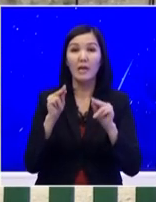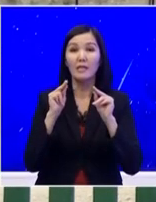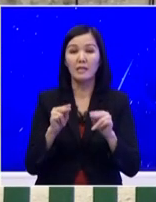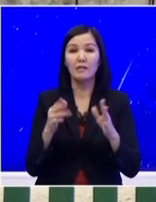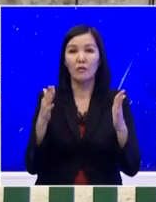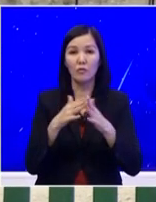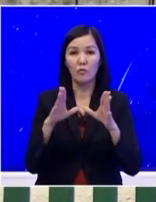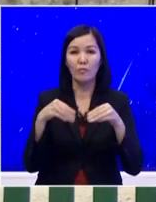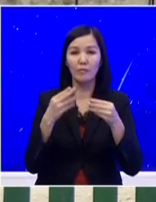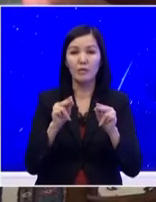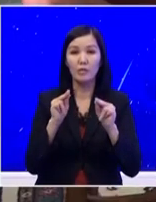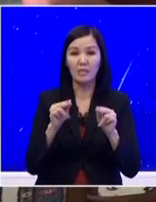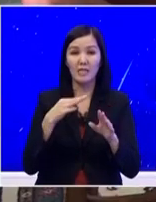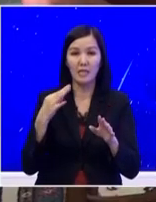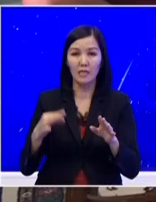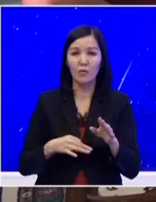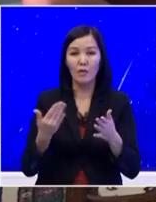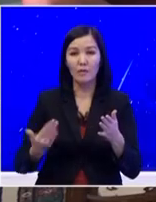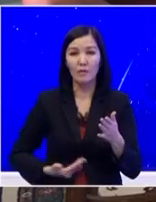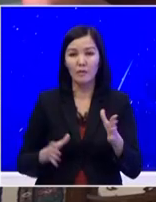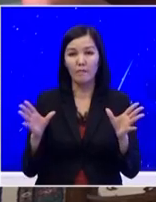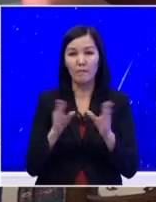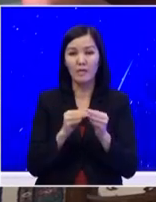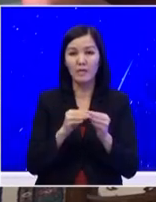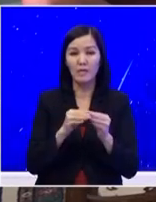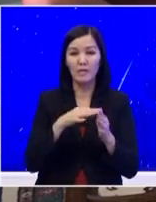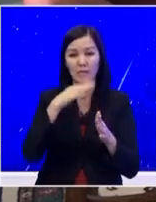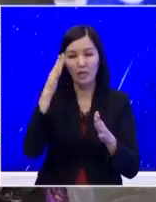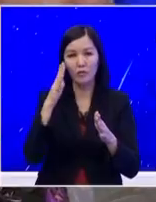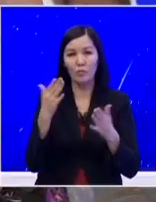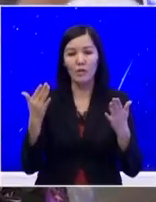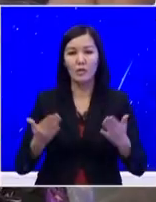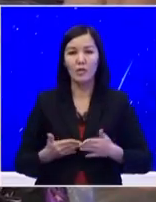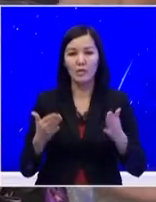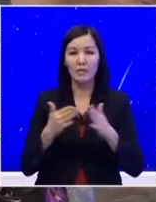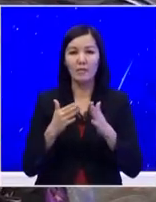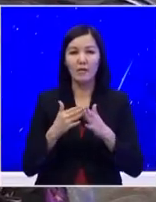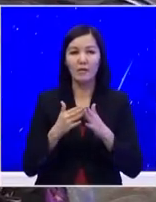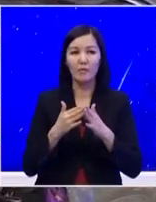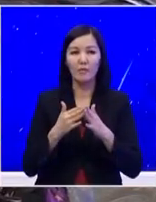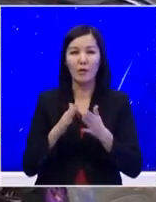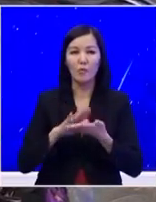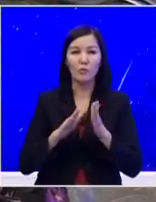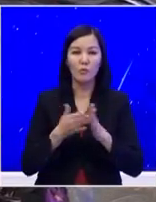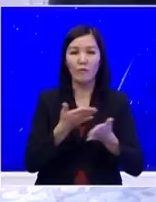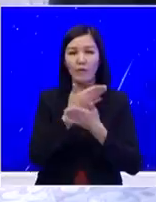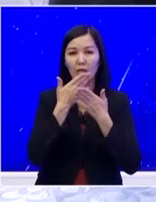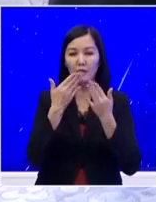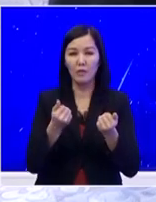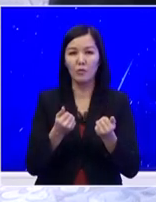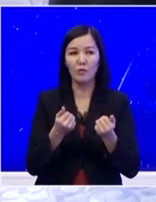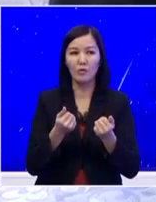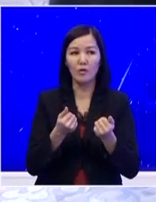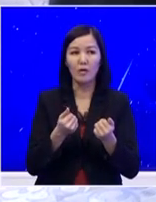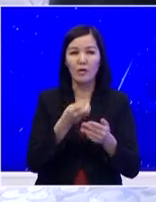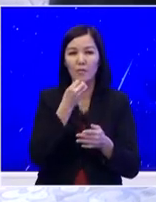дом выдали, признает сын. Он с семьей проживает вместе с отцом. Однако в жилье нет необходимых престарелому человеку условий. Потому, по мнению сына, было